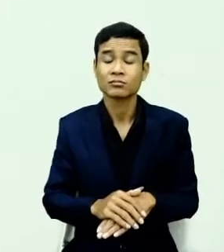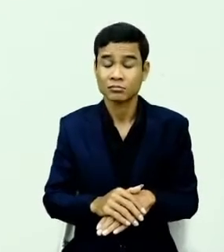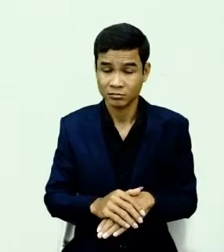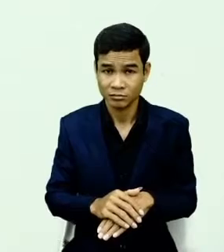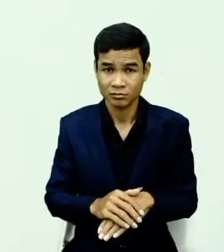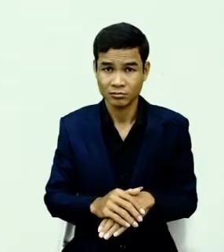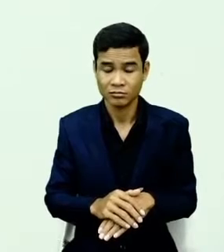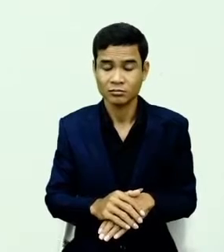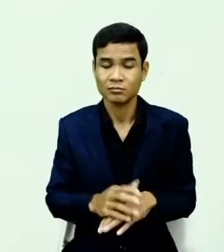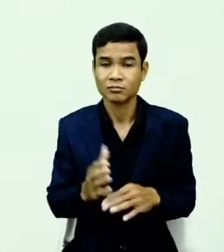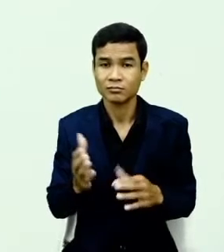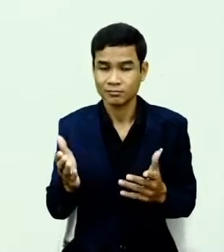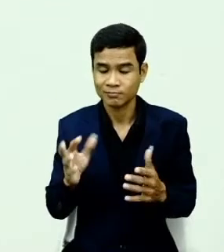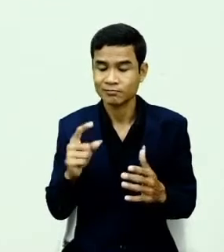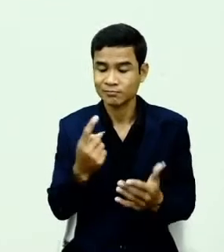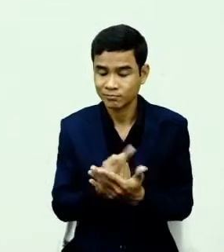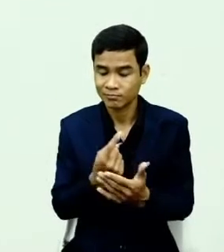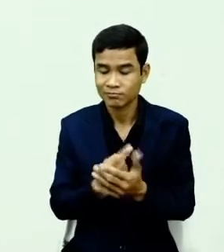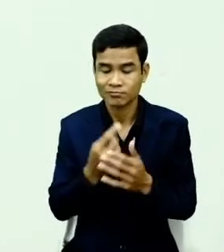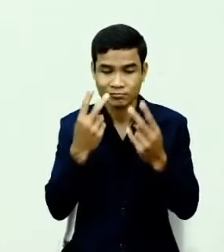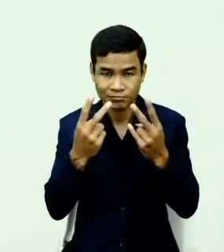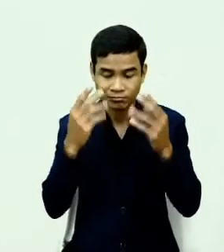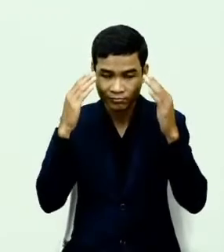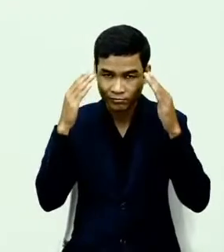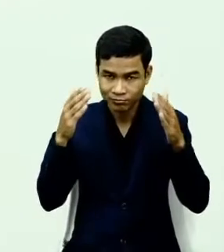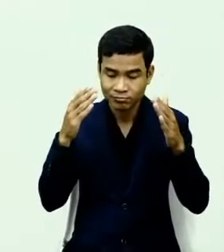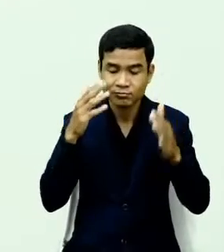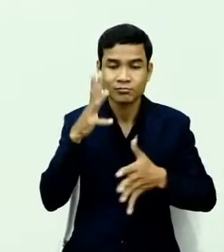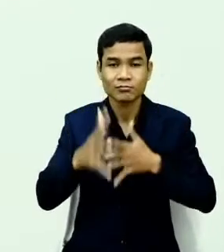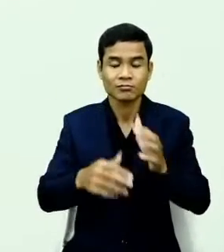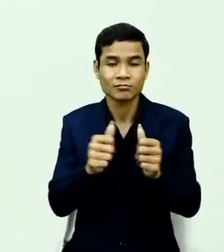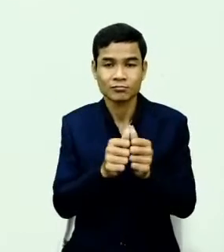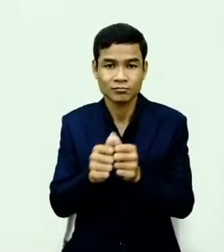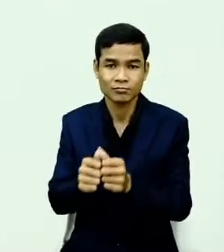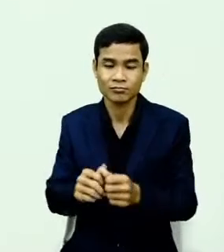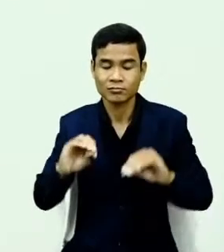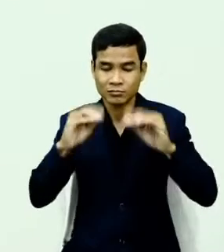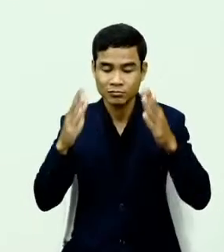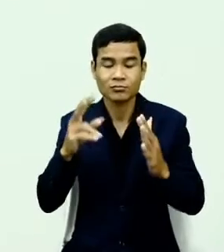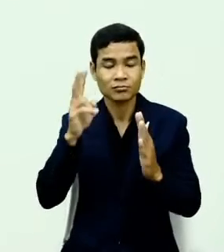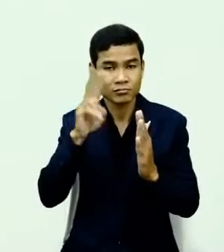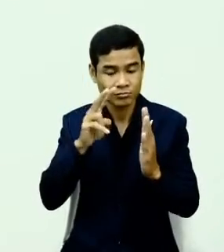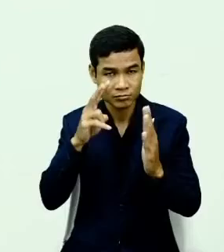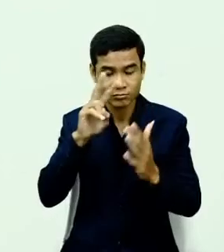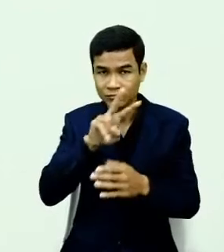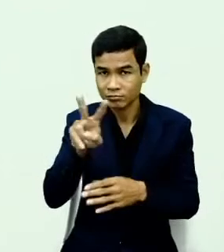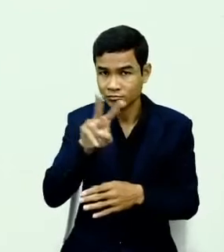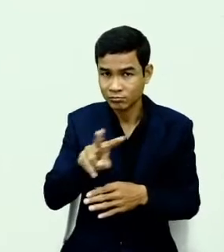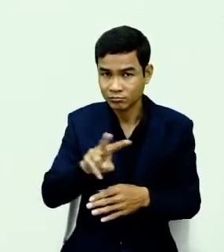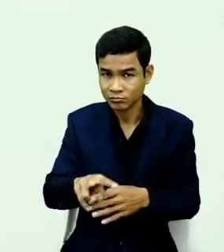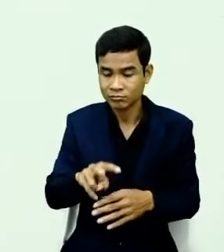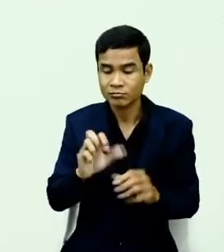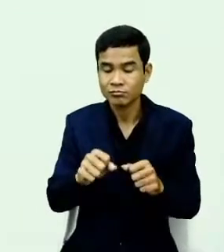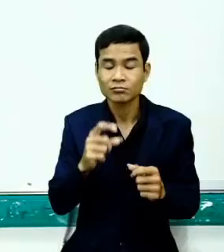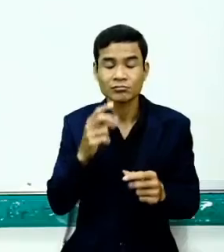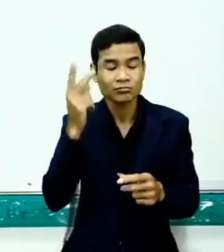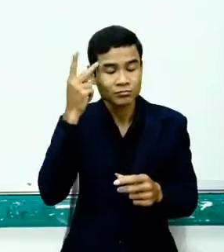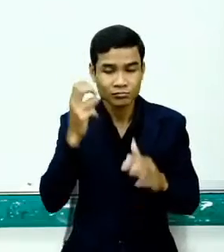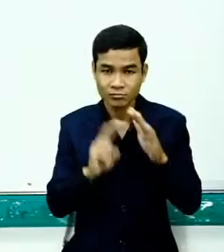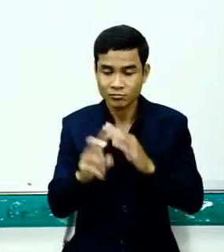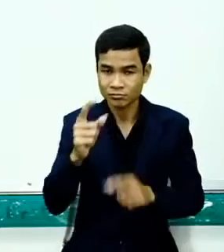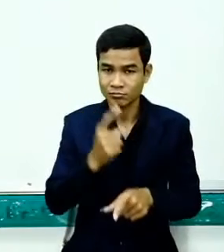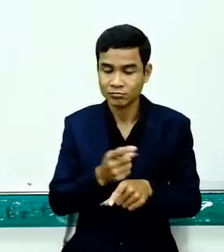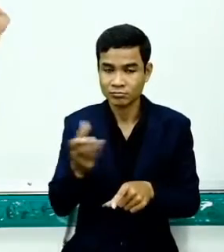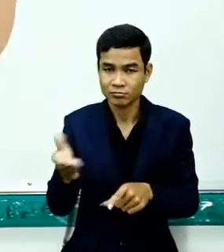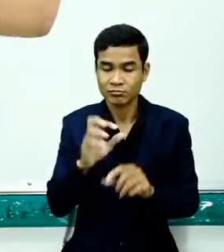ចាចូលរួមស្ដាប់និងអាននៅអត្ថបទខ្លីរួមជាមួយអ្នកគ្រូចង់ដឹងថាតើអ្វីដែលកូនបានប៉ាន់ស្មានត្រឹមត្រូវអត់ចា